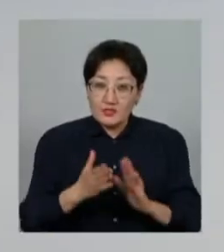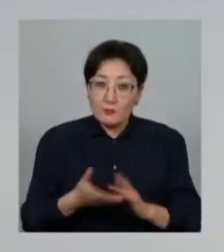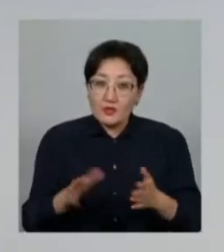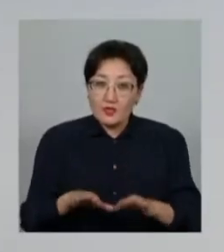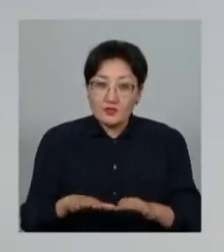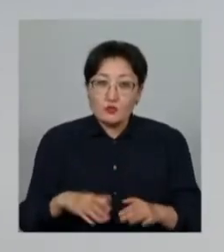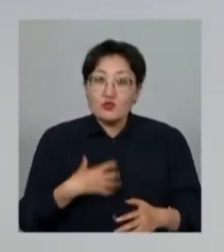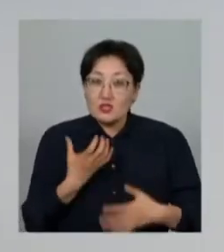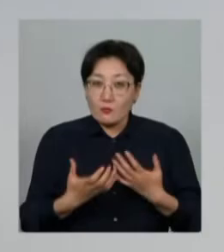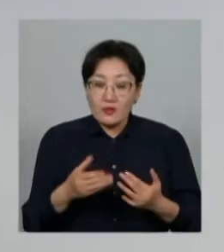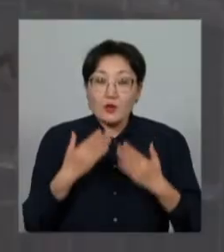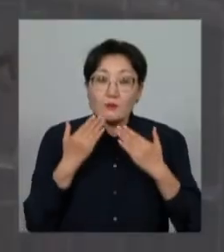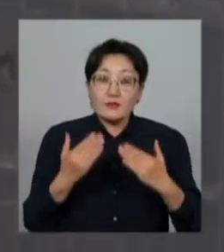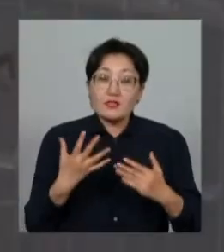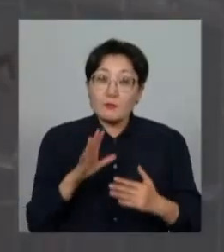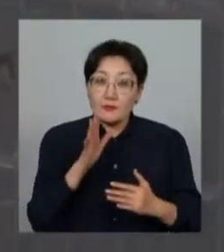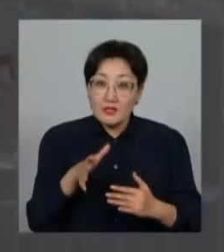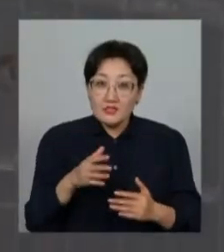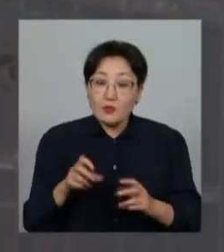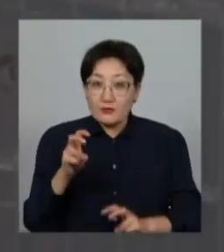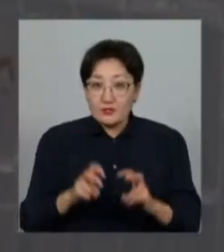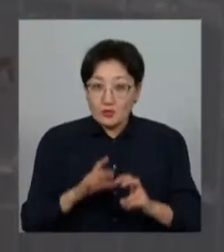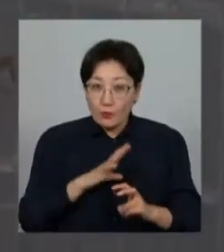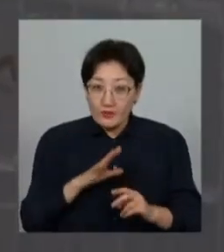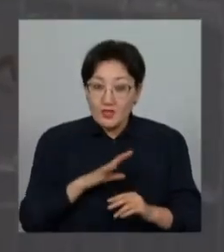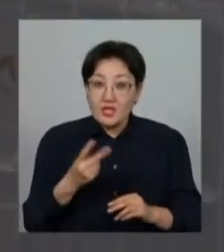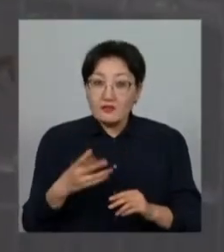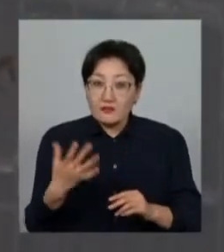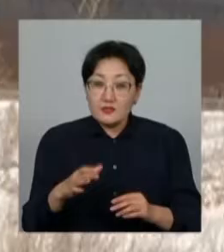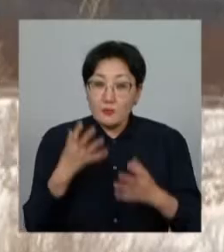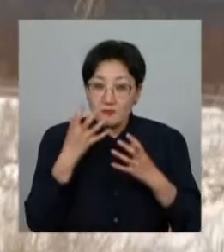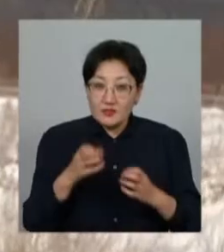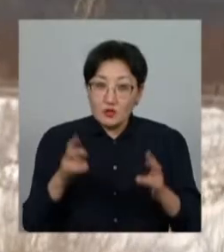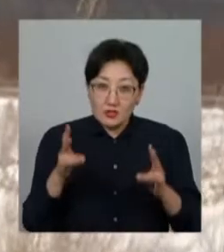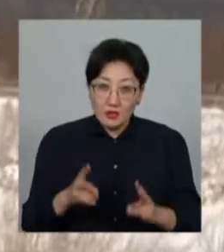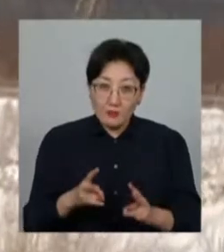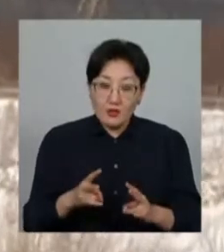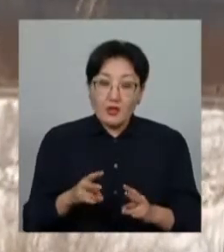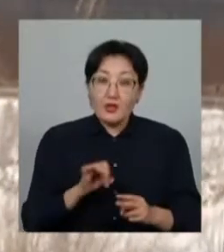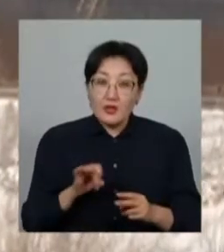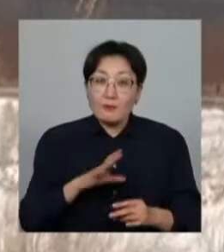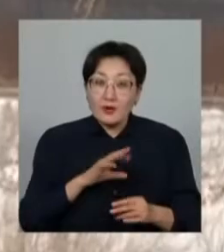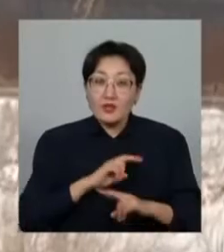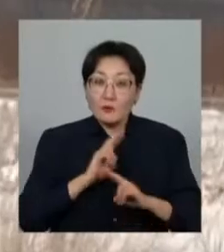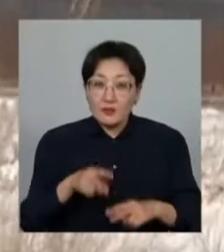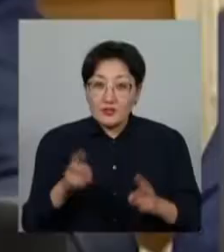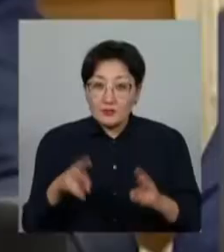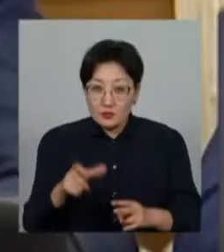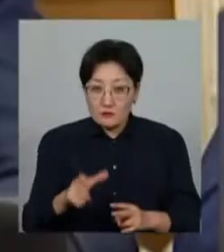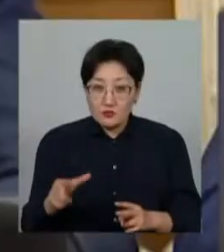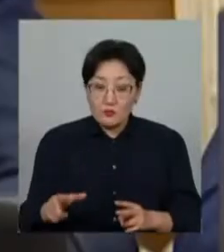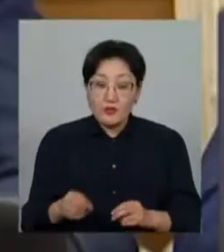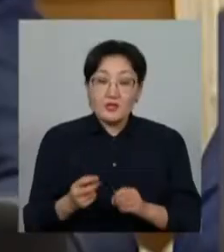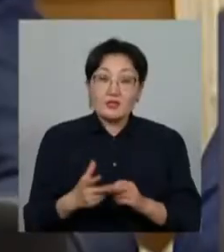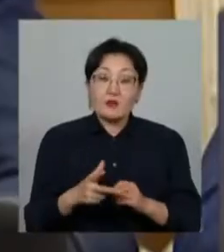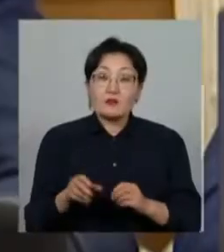остается тревожной. Только за последние 5 лет на предприятии произошло 25 серьезных аварий. Не обошлось без жертв и пострадавших.